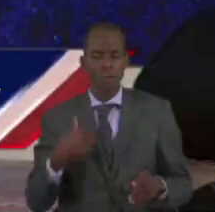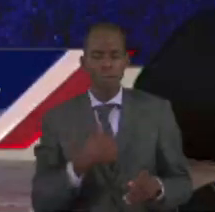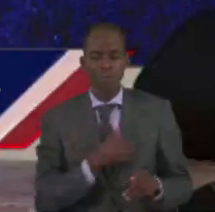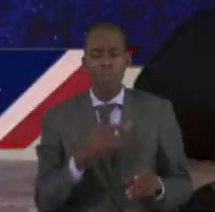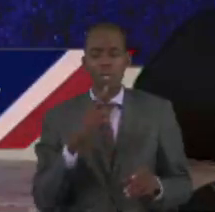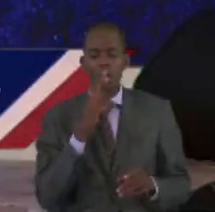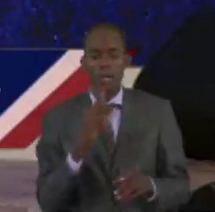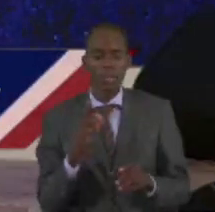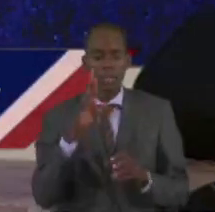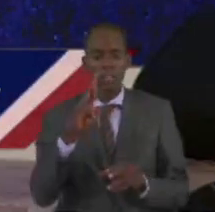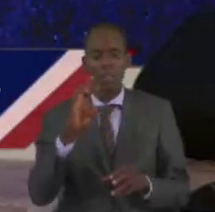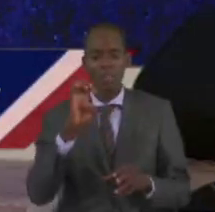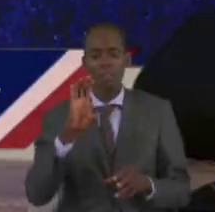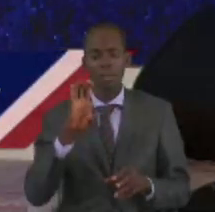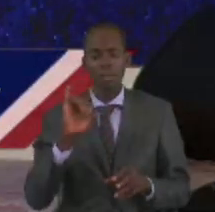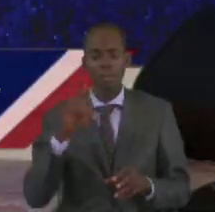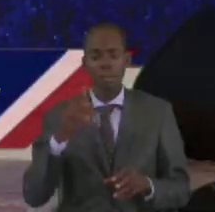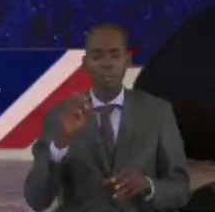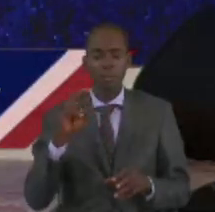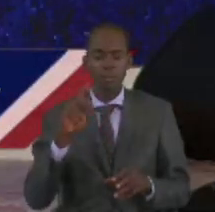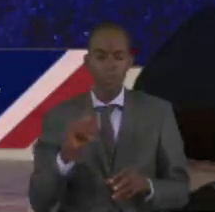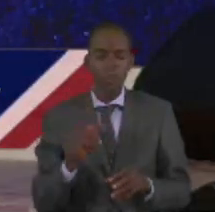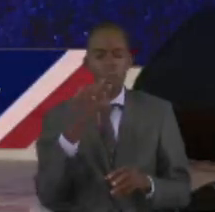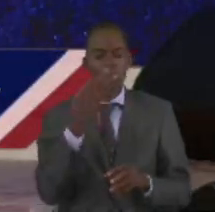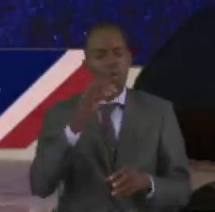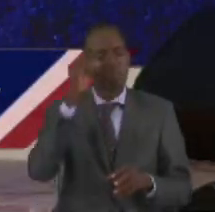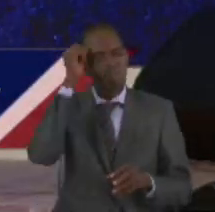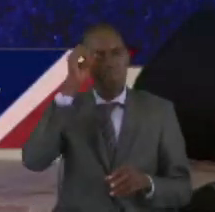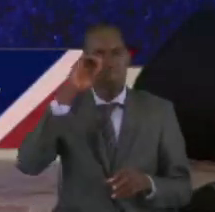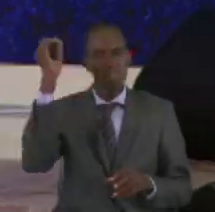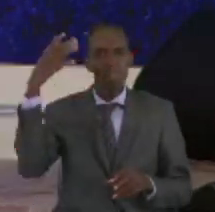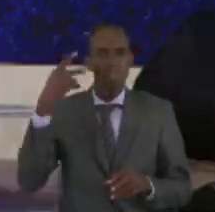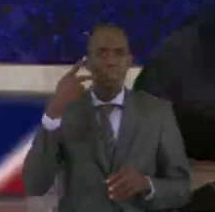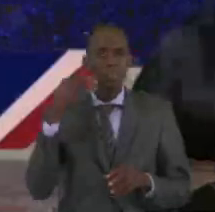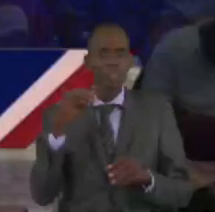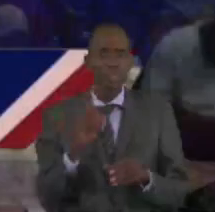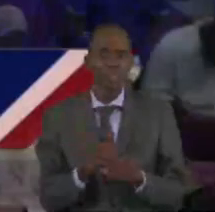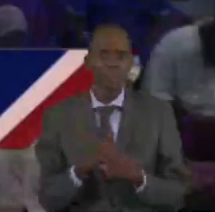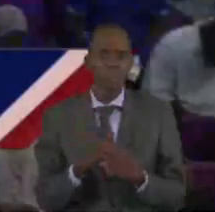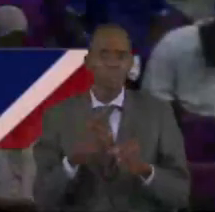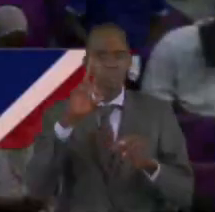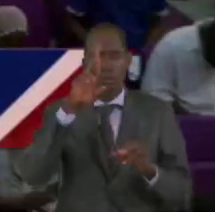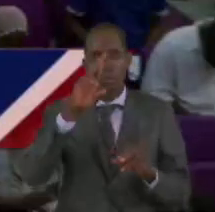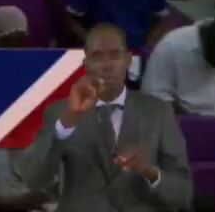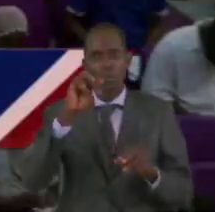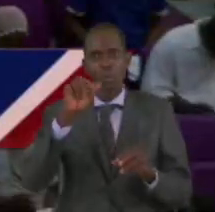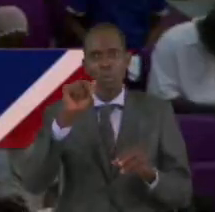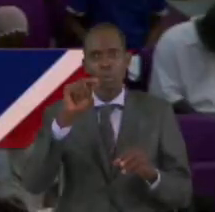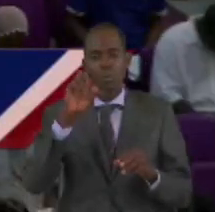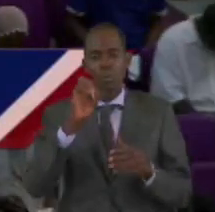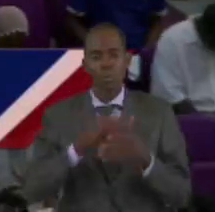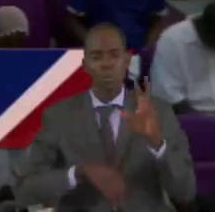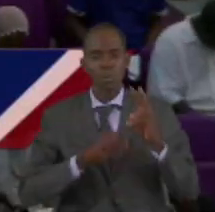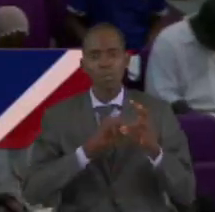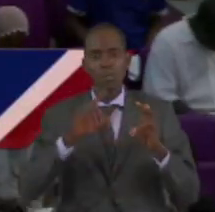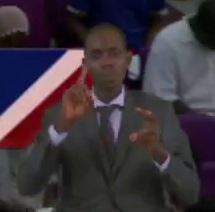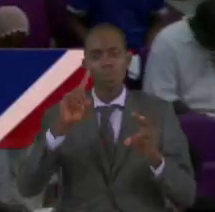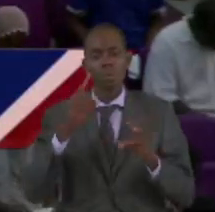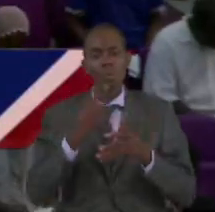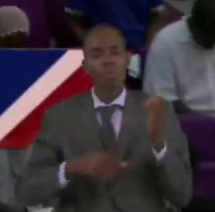Dieu transforme notre vie. Romains chapitre 6, verset 1. Que dirons-nous donc?